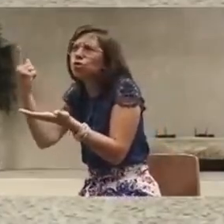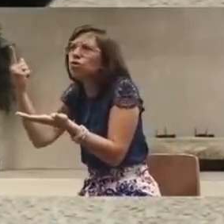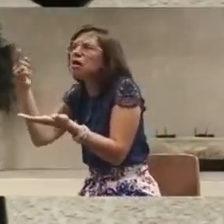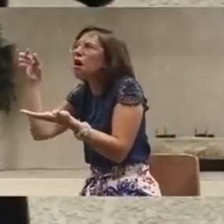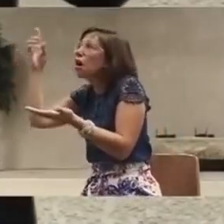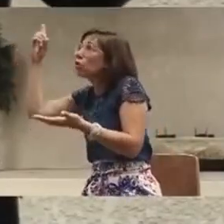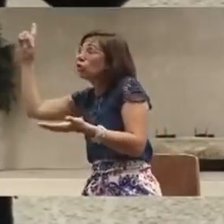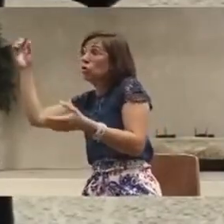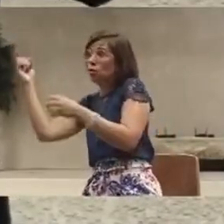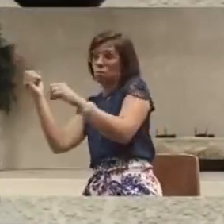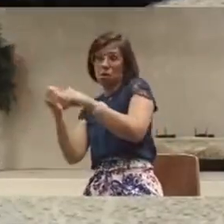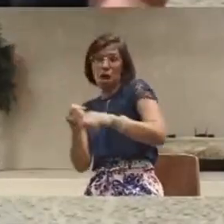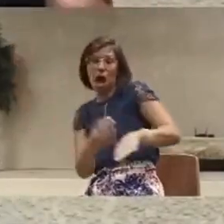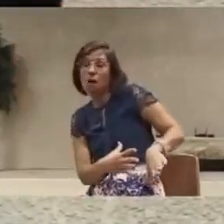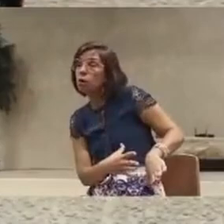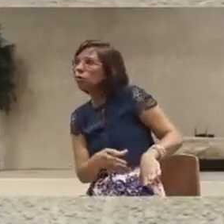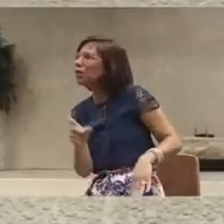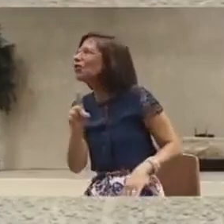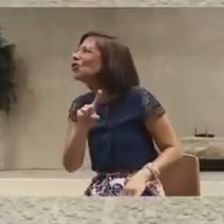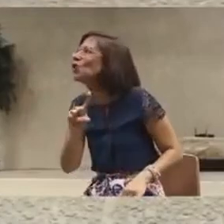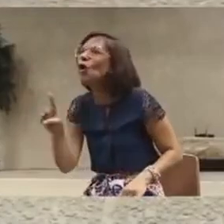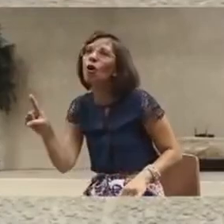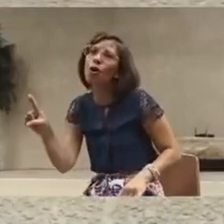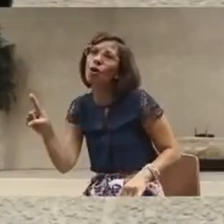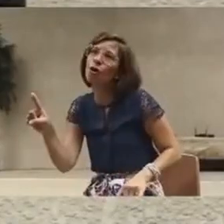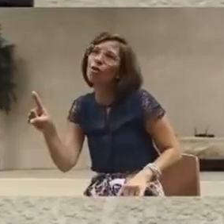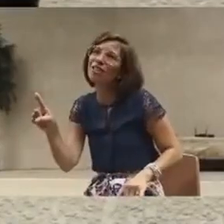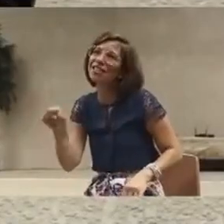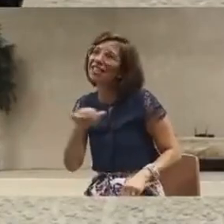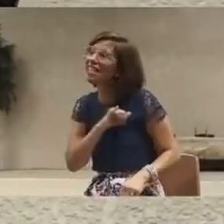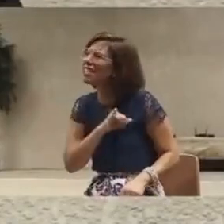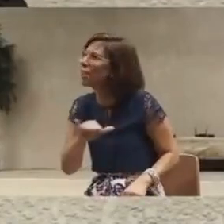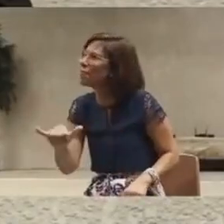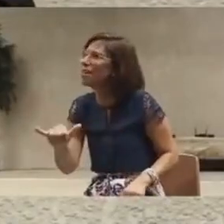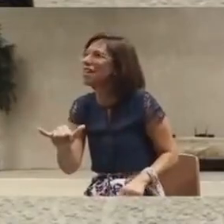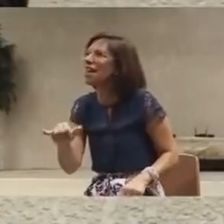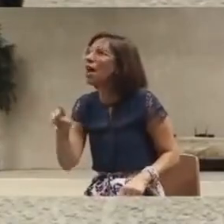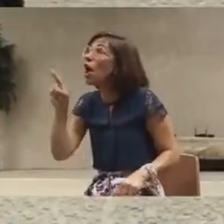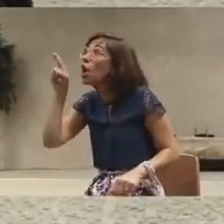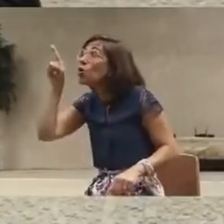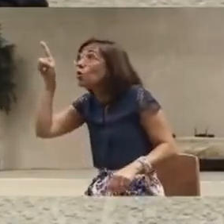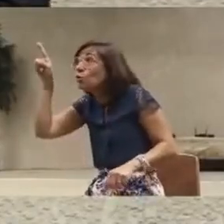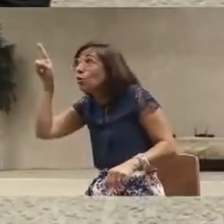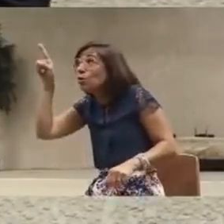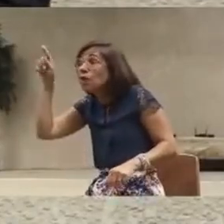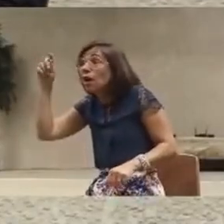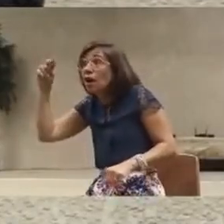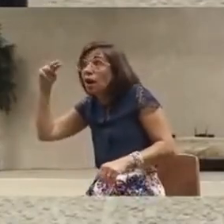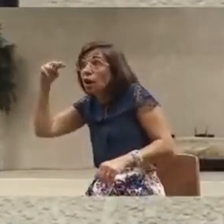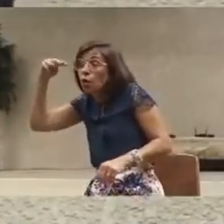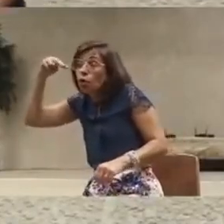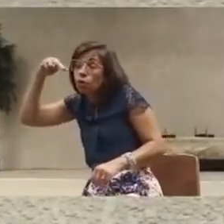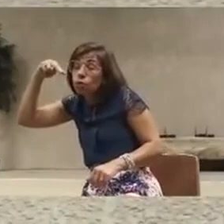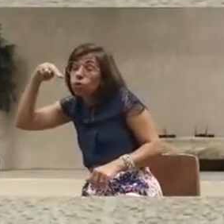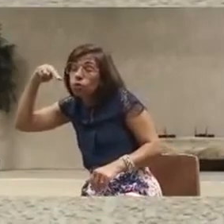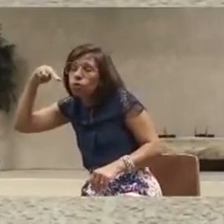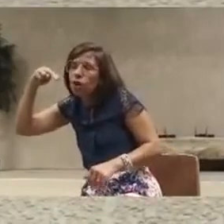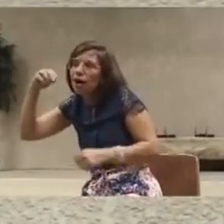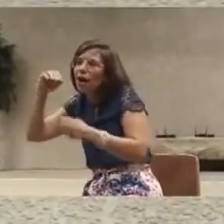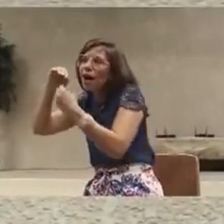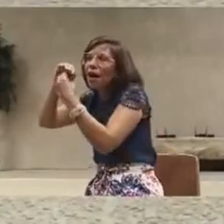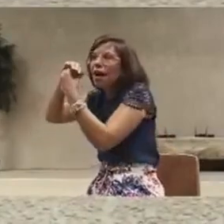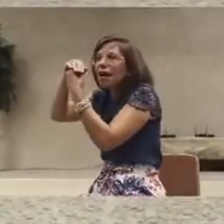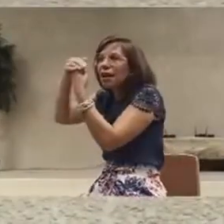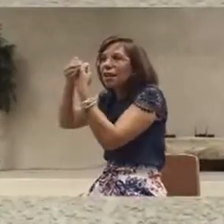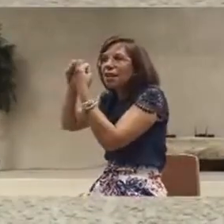sa bonté infinie, il nous suit de près. Il veille sur nous. Et quand on coule,